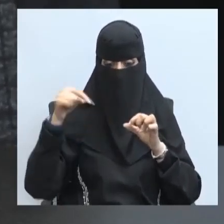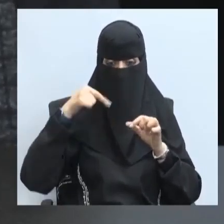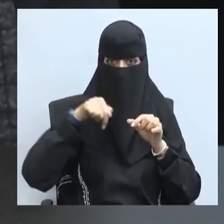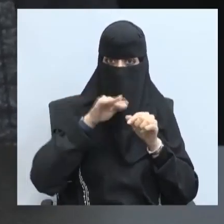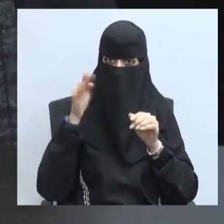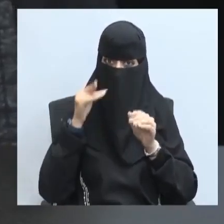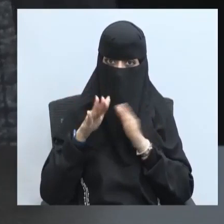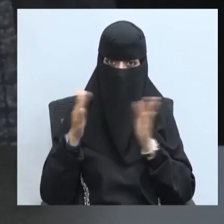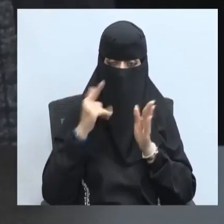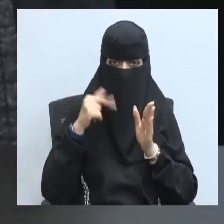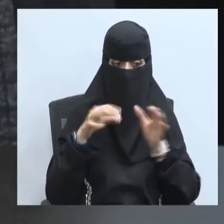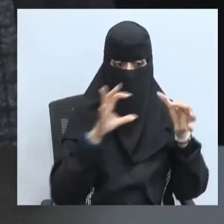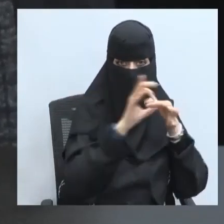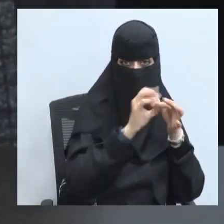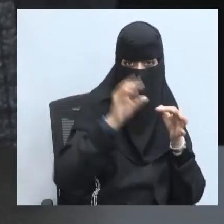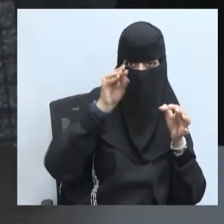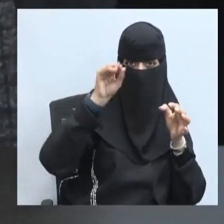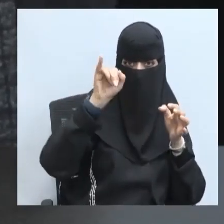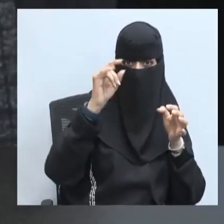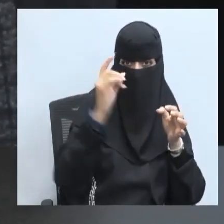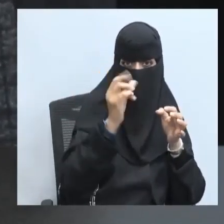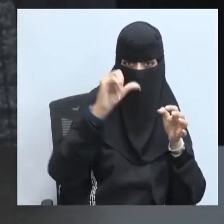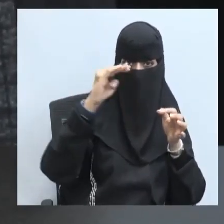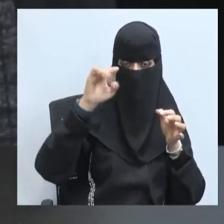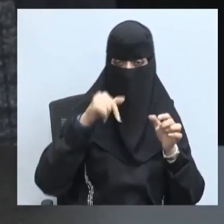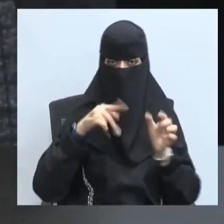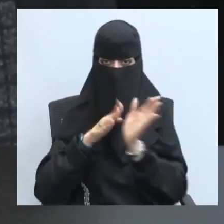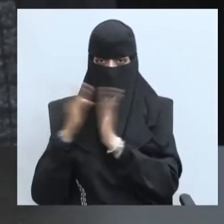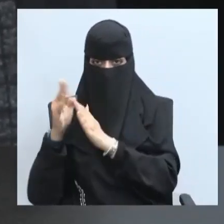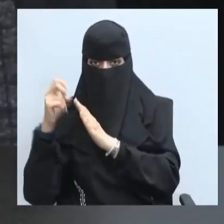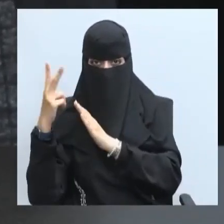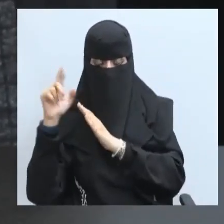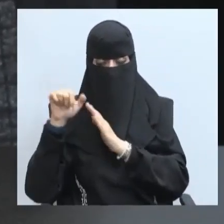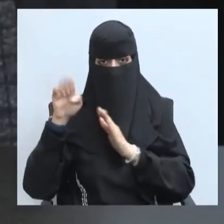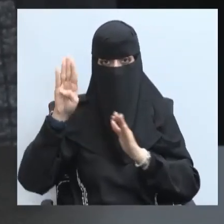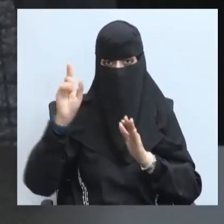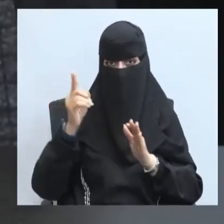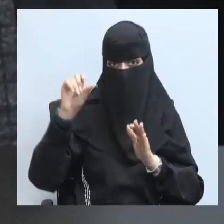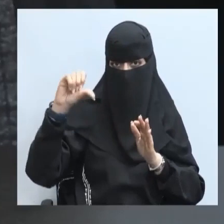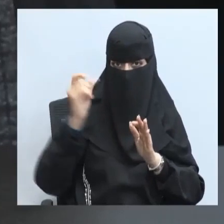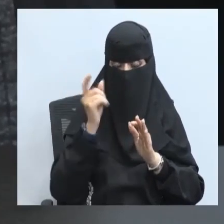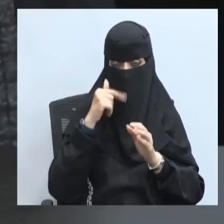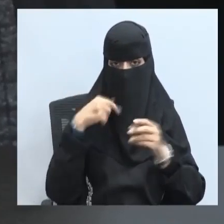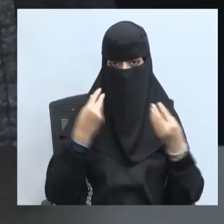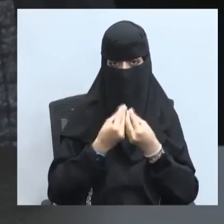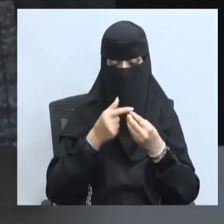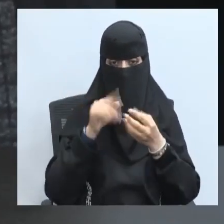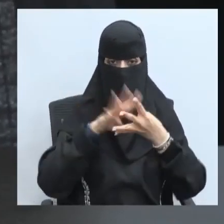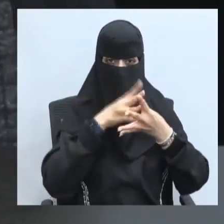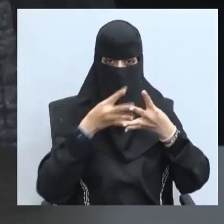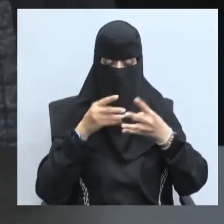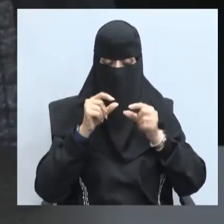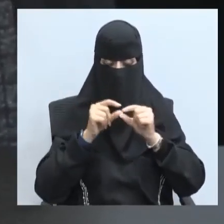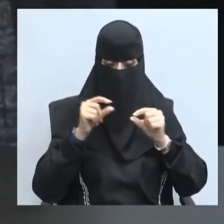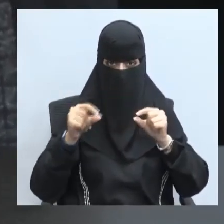جهتين مرتبط مع الكربون ومن جهتين مرتبط مع الهيدروجين نفس الشيء هنا من جهتين مرتبط مع الكربون ومن جهتين